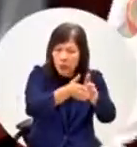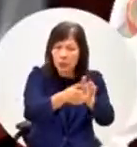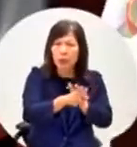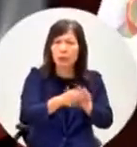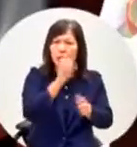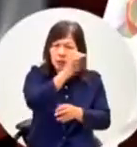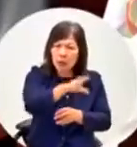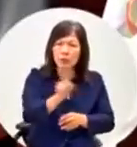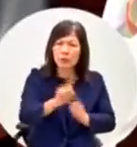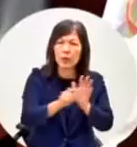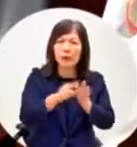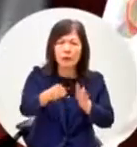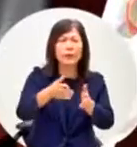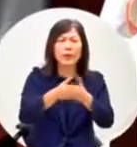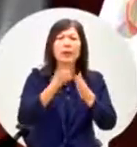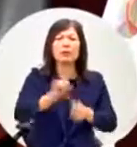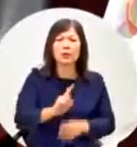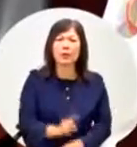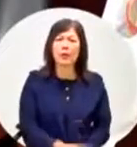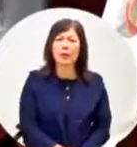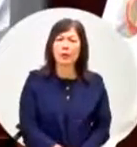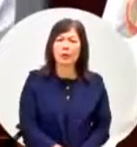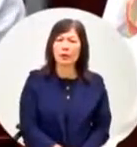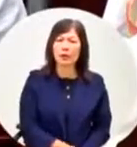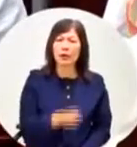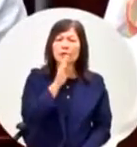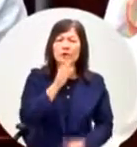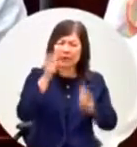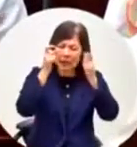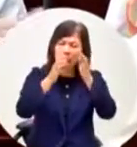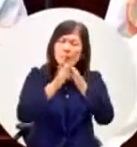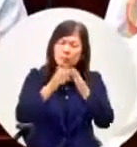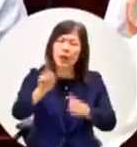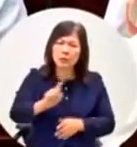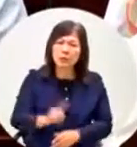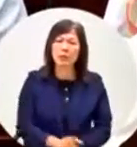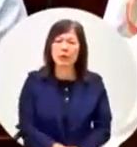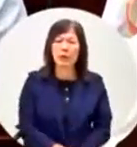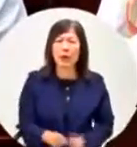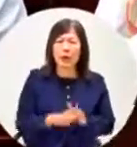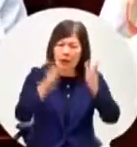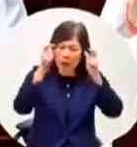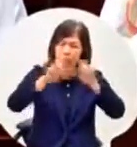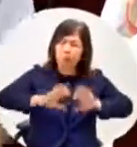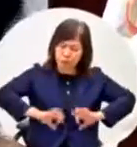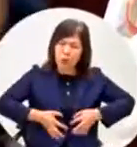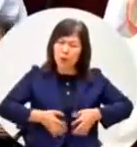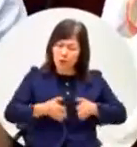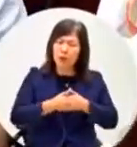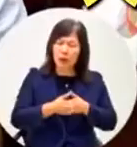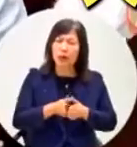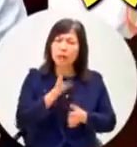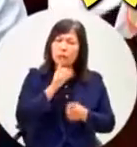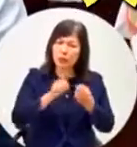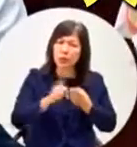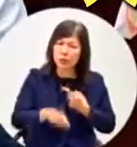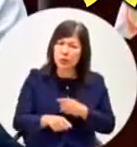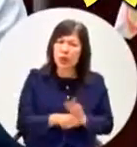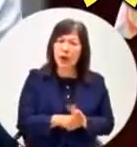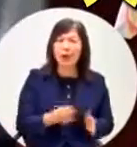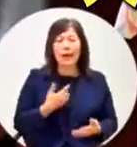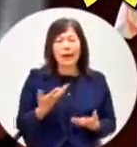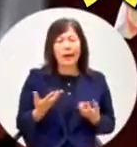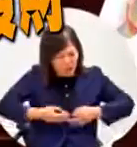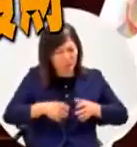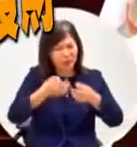那具体上要什么吗？ 当然是高雄要什么？高雄要发财呀、啊，对不对？ 天哪，